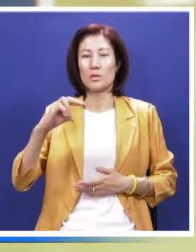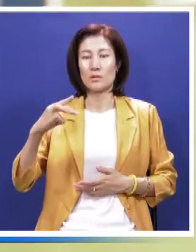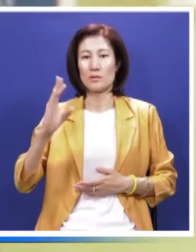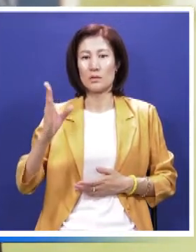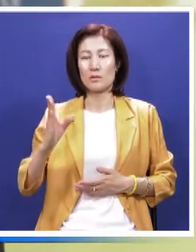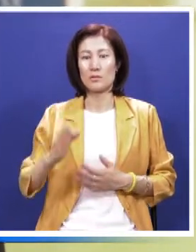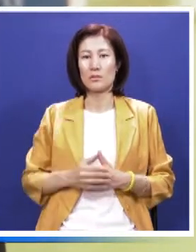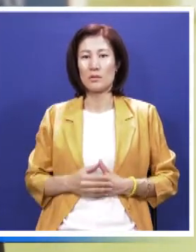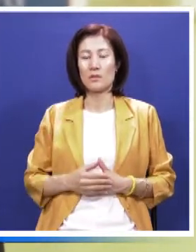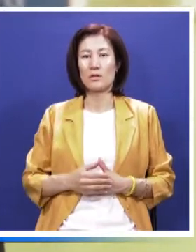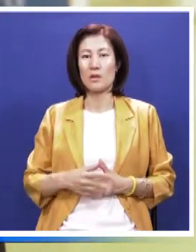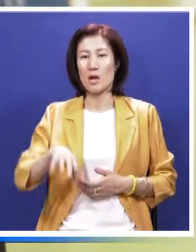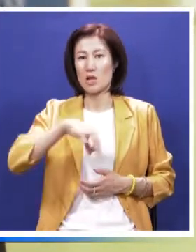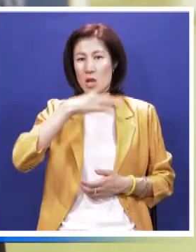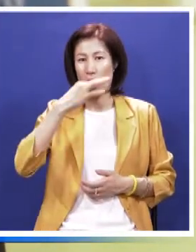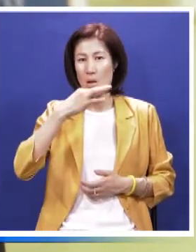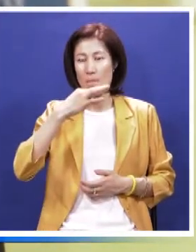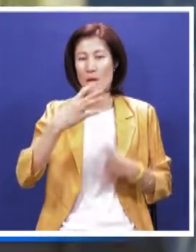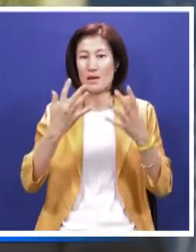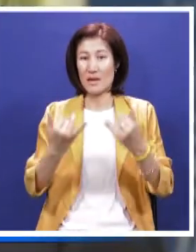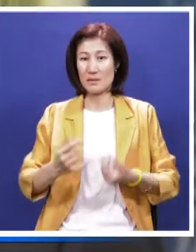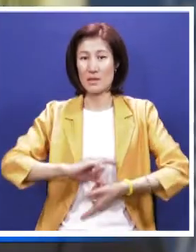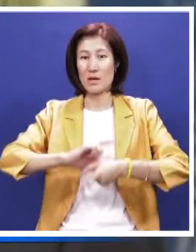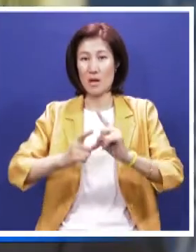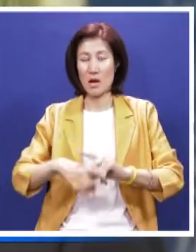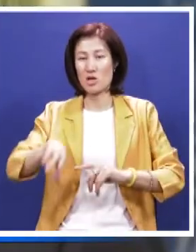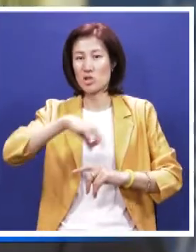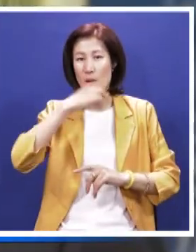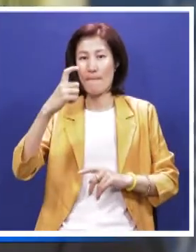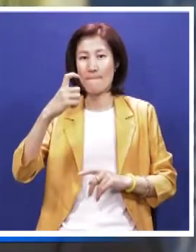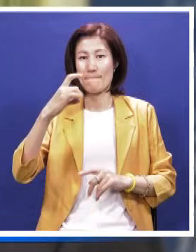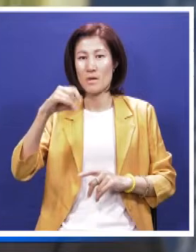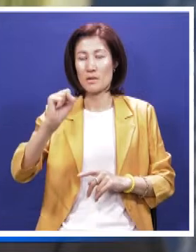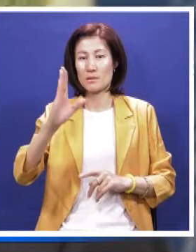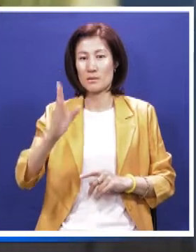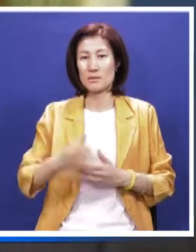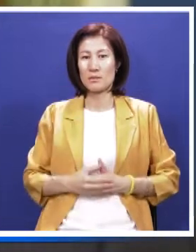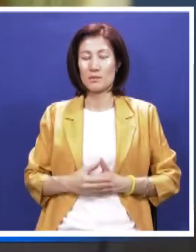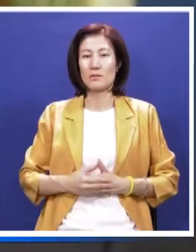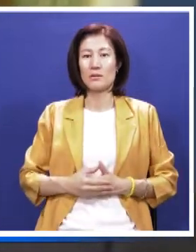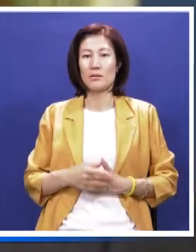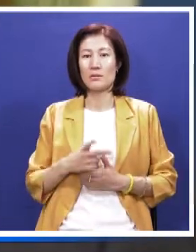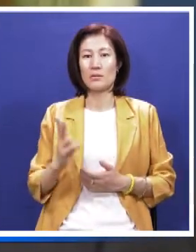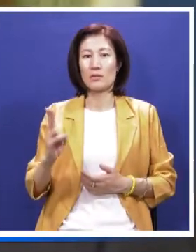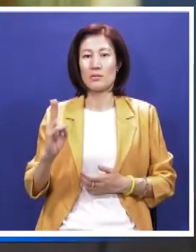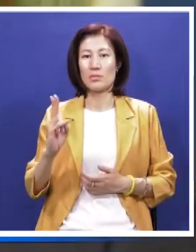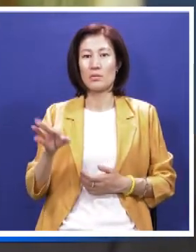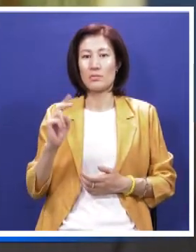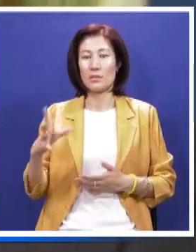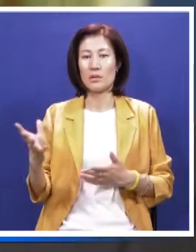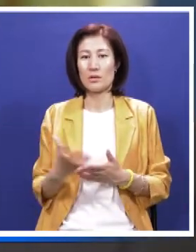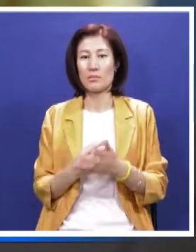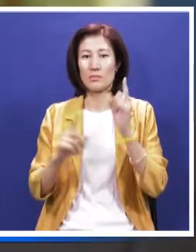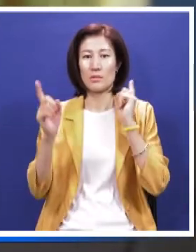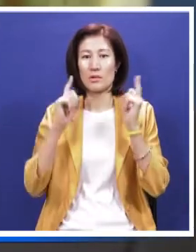olsa, şimdi cevaplı hatçı deyken olaydı. İkinci, Qoğamdı Qabıldau kengeslerinde, Qoğamdı Qabıldau kengeslerinde